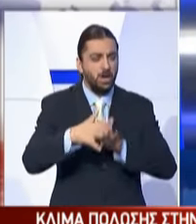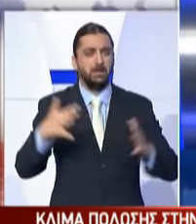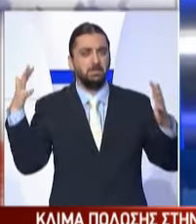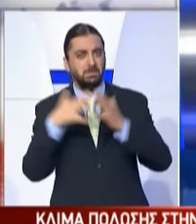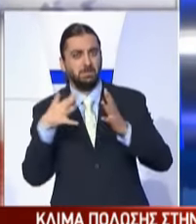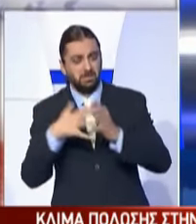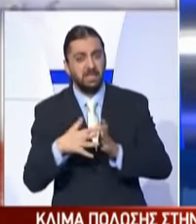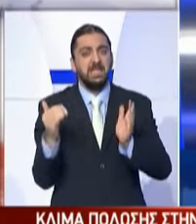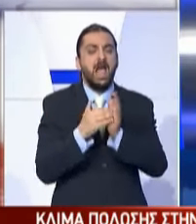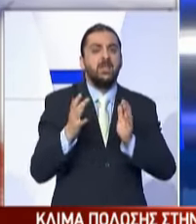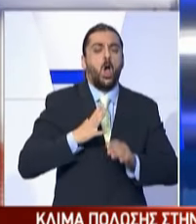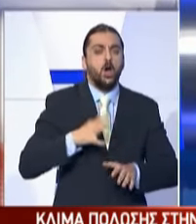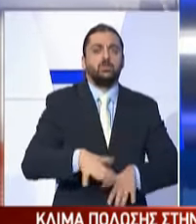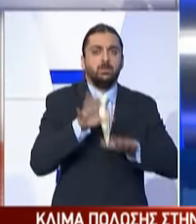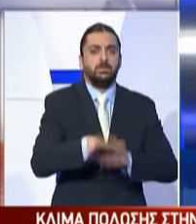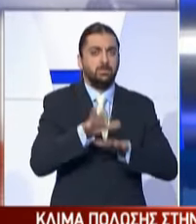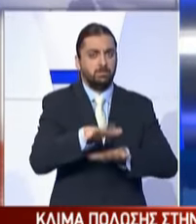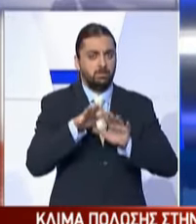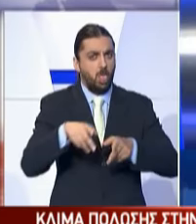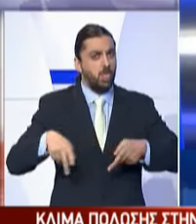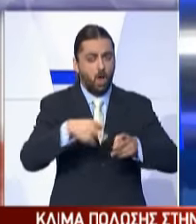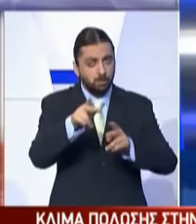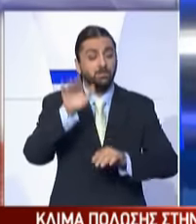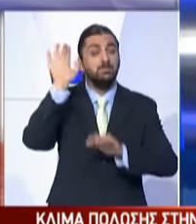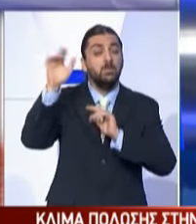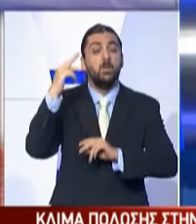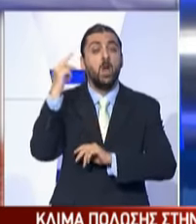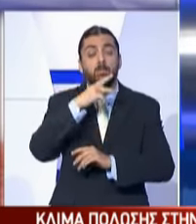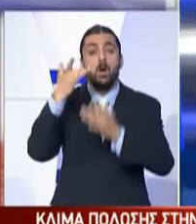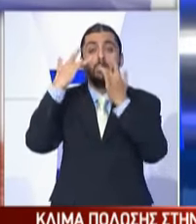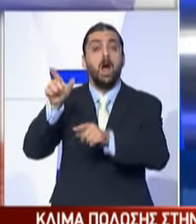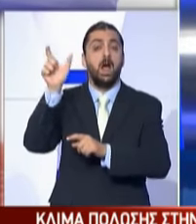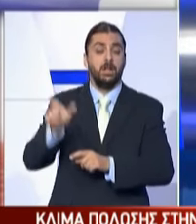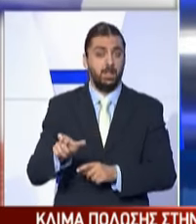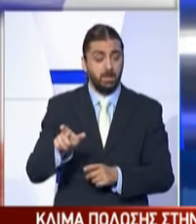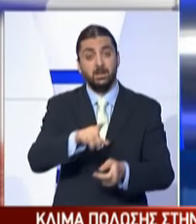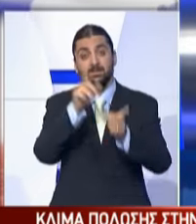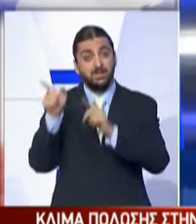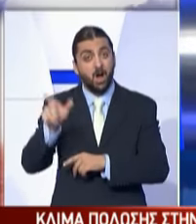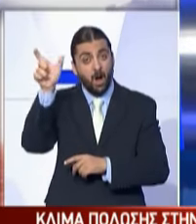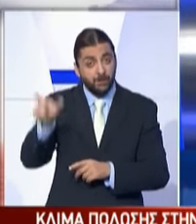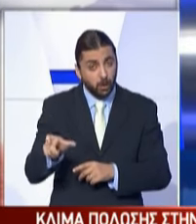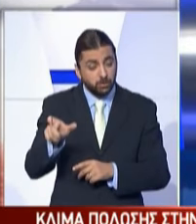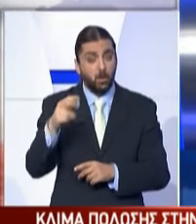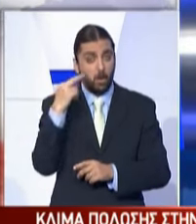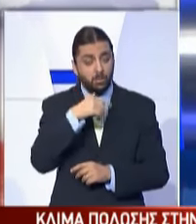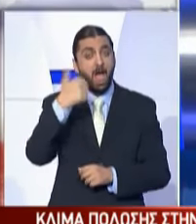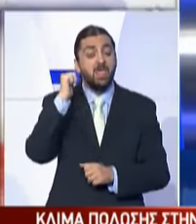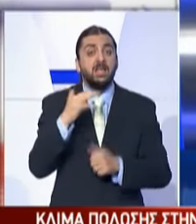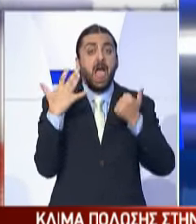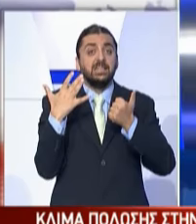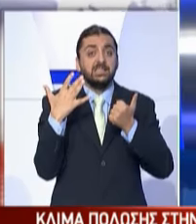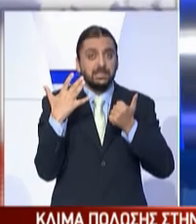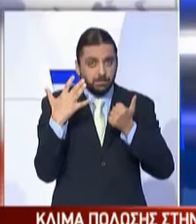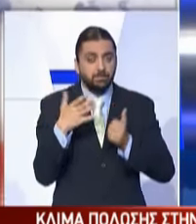πολίτες βγήκαν στους δρόμους για να ζητήσουν ξανά από τον Ερντογάν να παραιτηθεί, ενώ ο ίδιος πραγματοποίησε μόνο χθες 6 συγκεντρώσεις, προειδοποιώντας